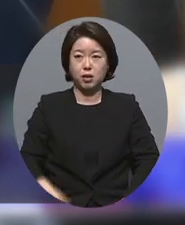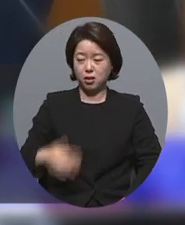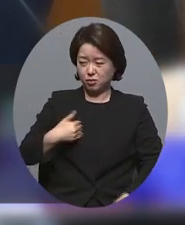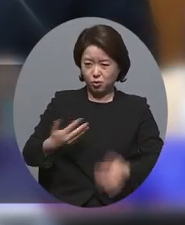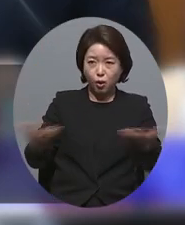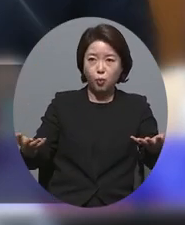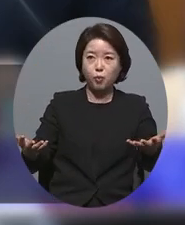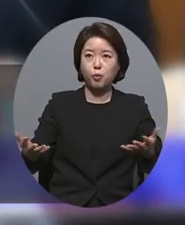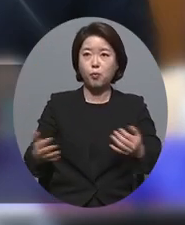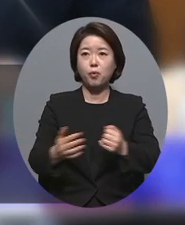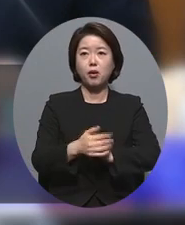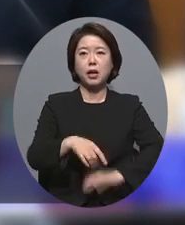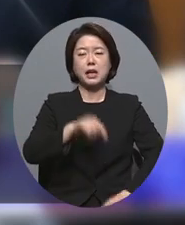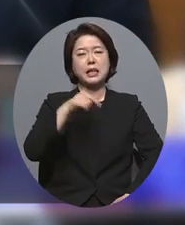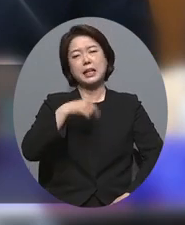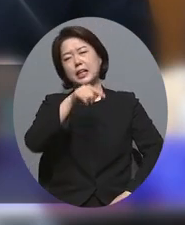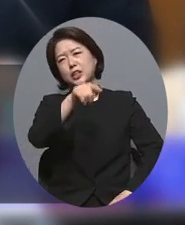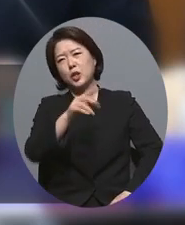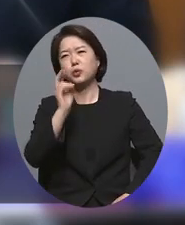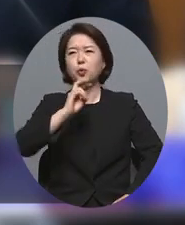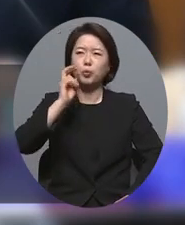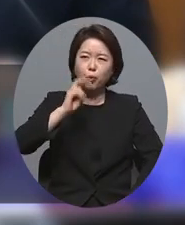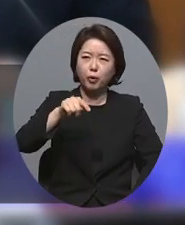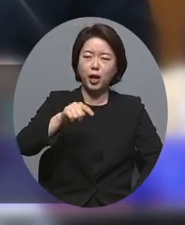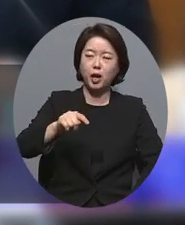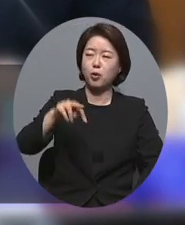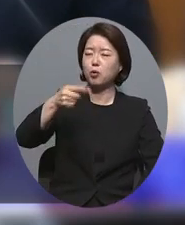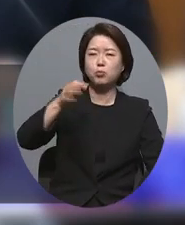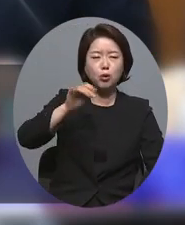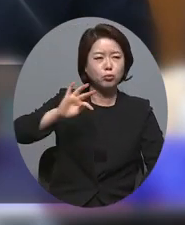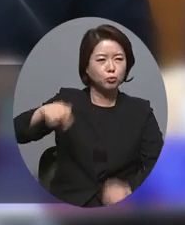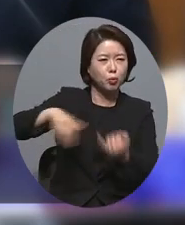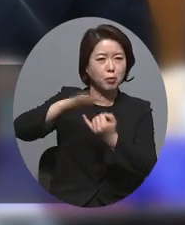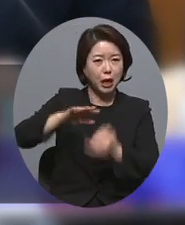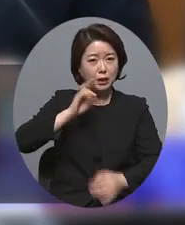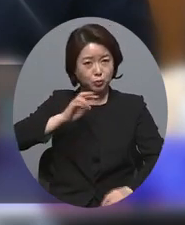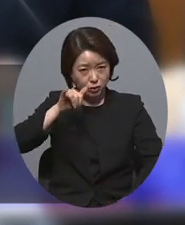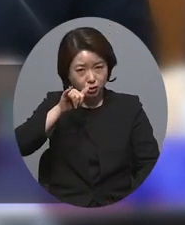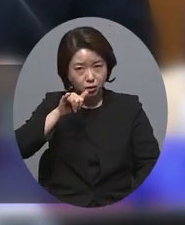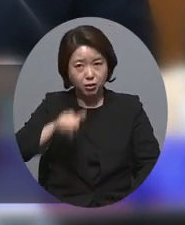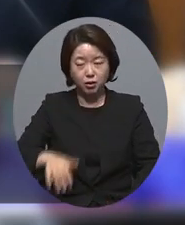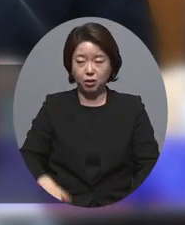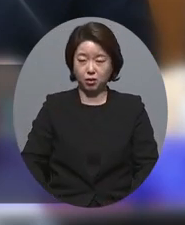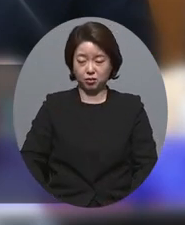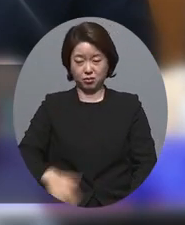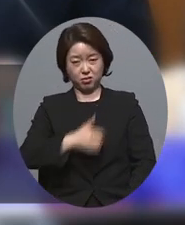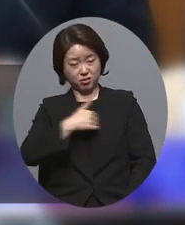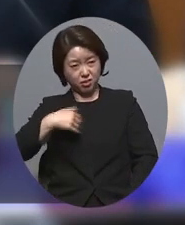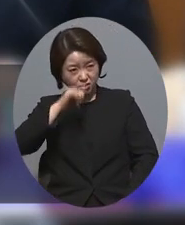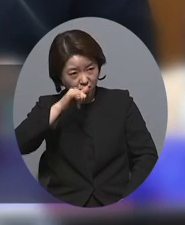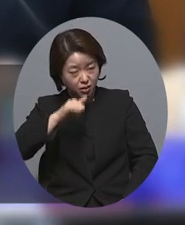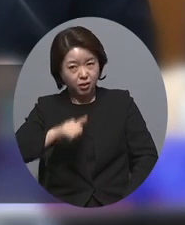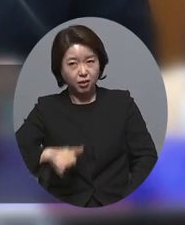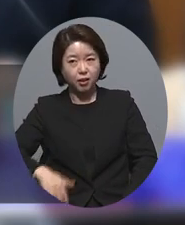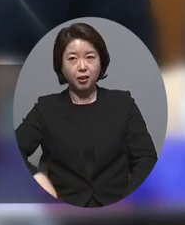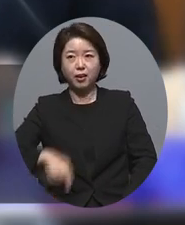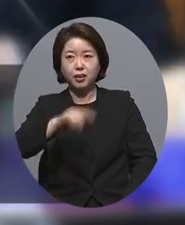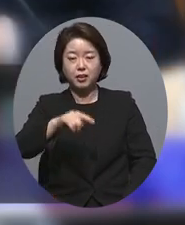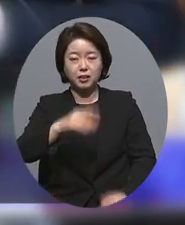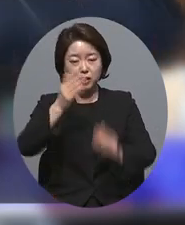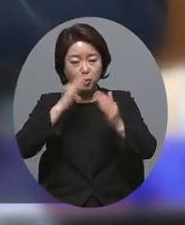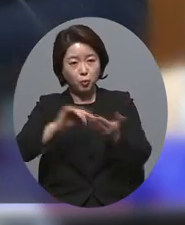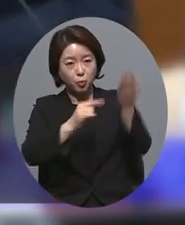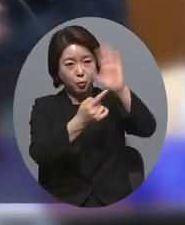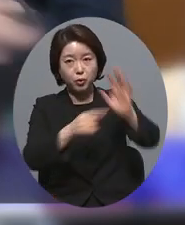뭐 거시죠? 저기서 제가 노래를 부르고 동백 아가씨를 했다고요? 자신 있는 말씀이신가요? 이렇게